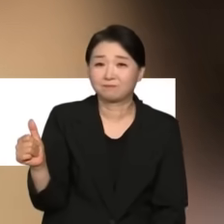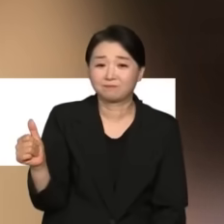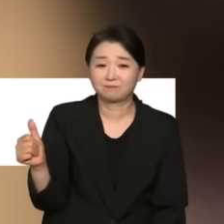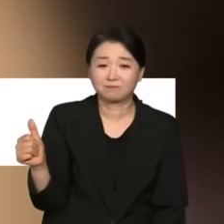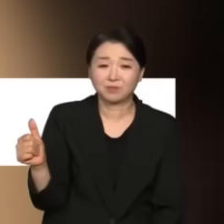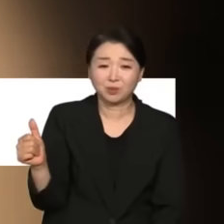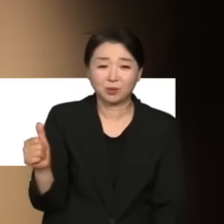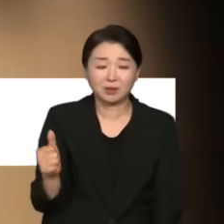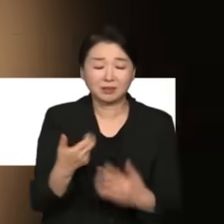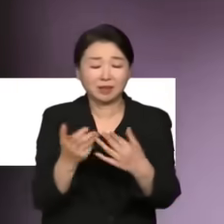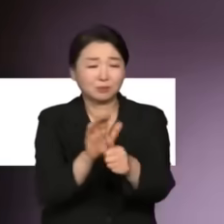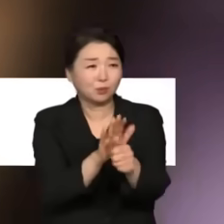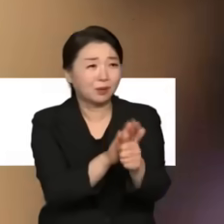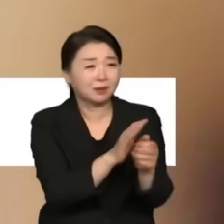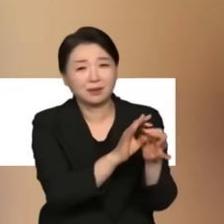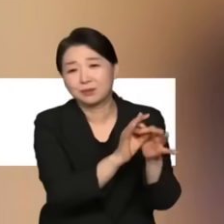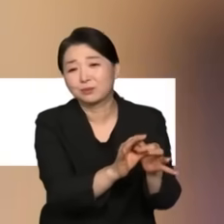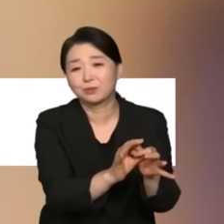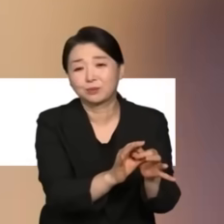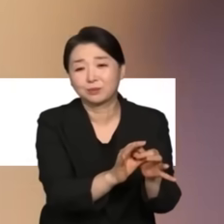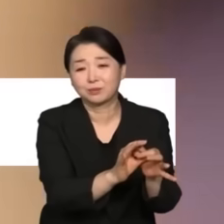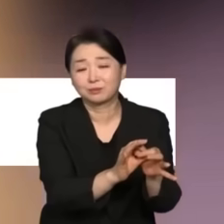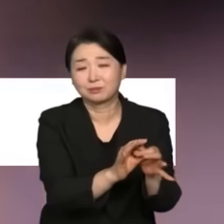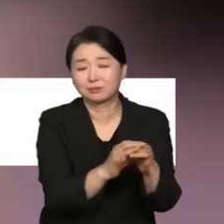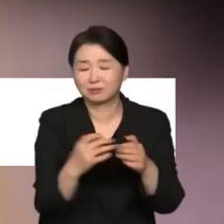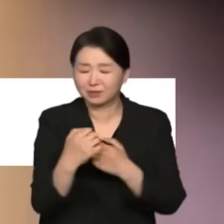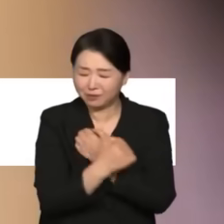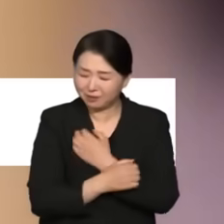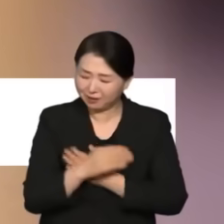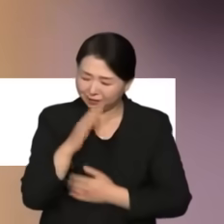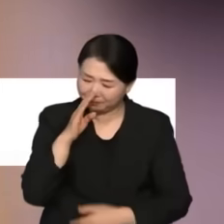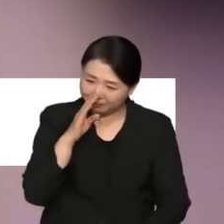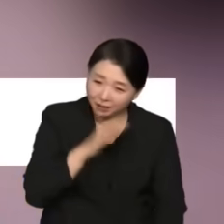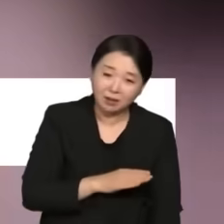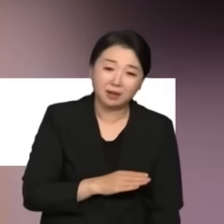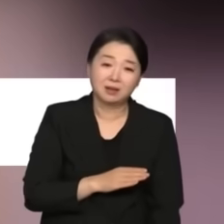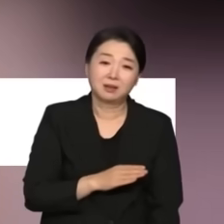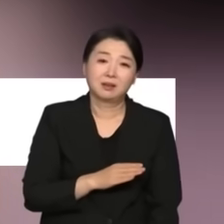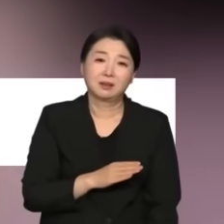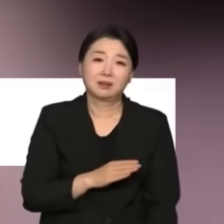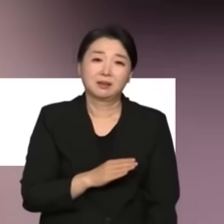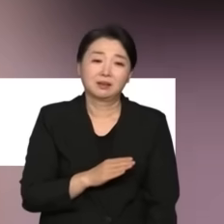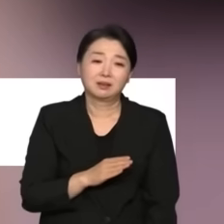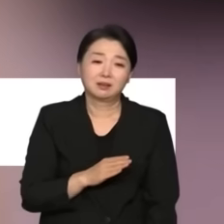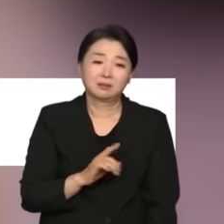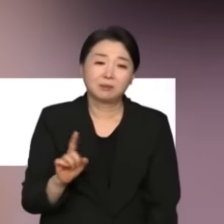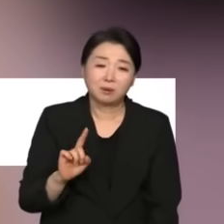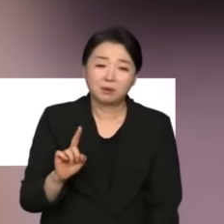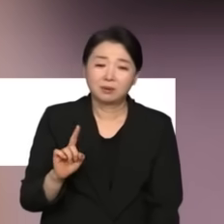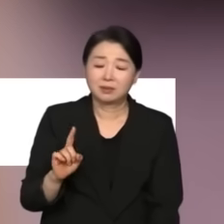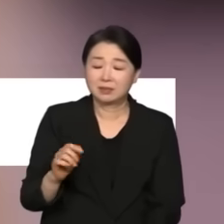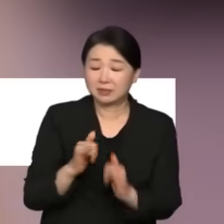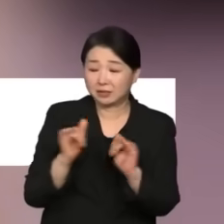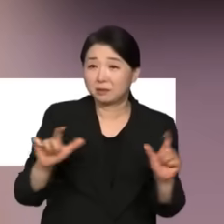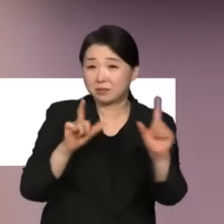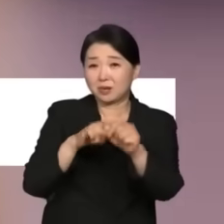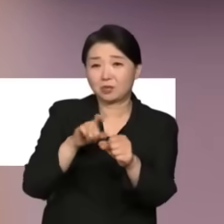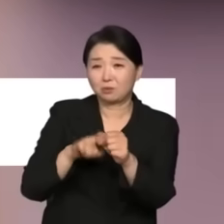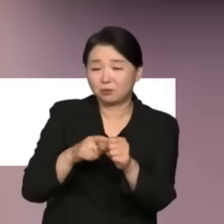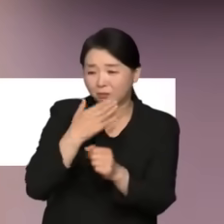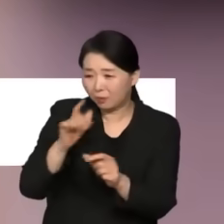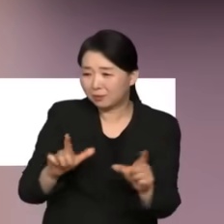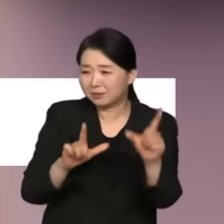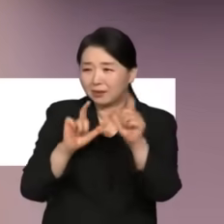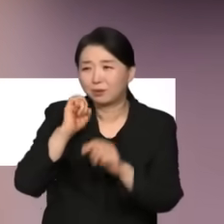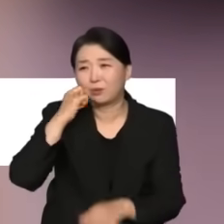사람 도와주면서 건강도 안 좋아지시는 거 같고 심지어 기본적인 사람이 살기 위한 생계도 힘들어지는